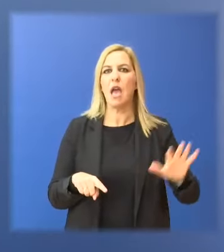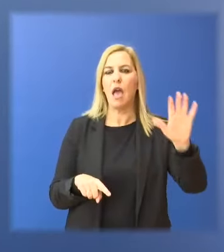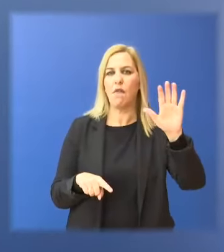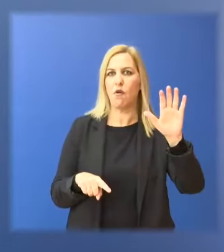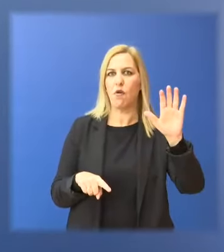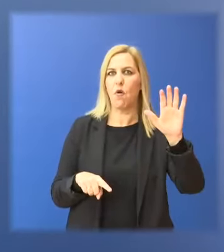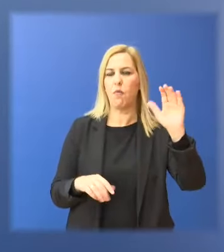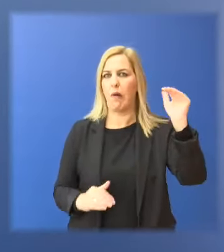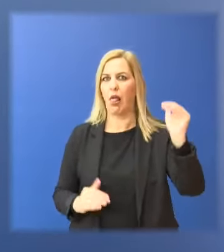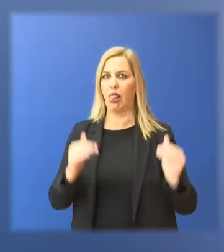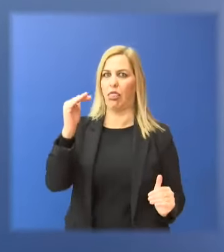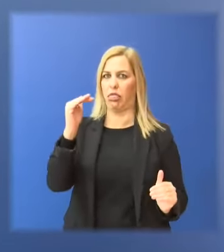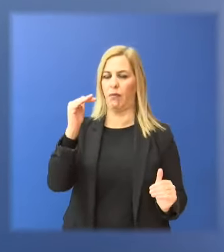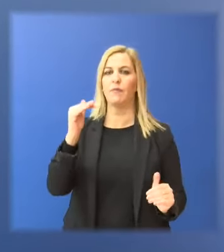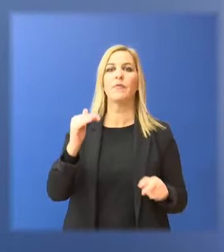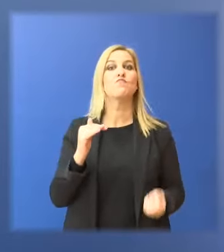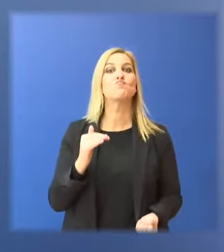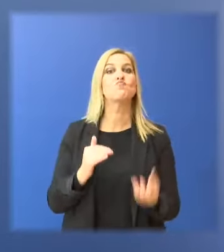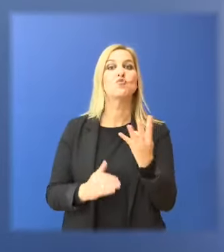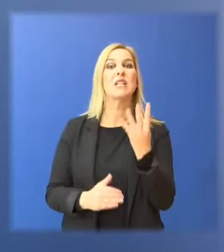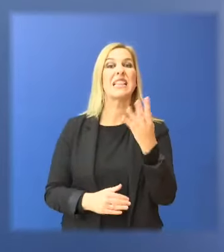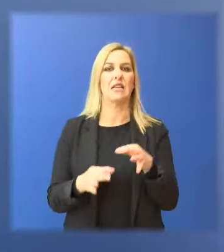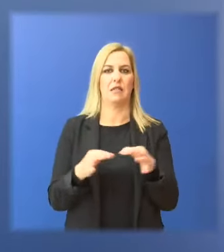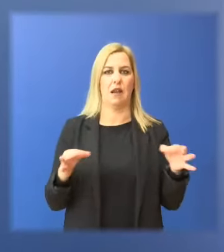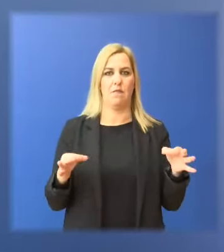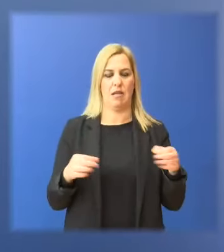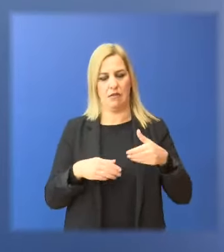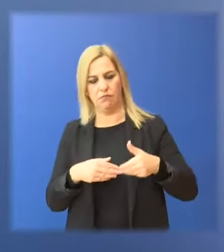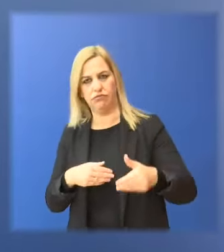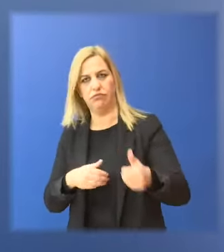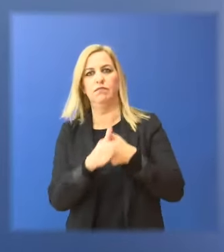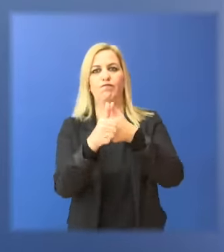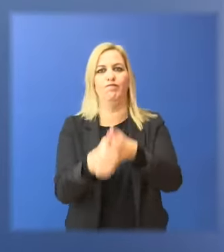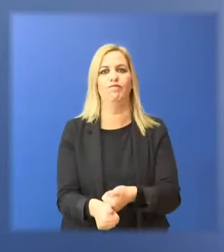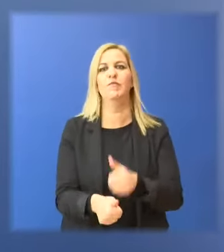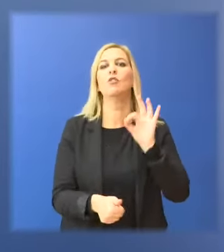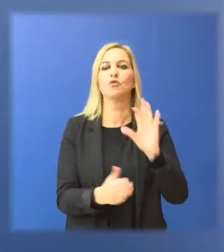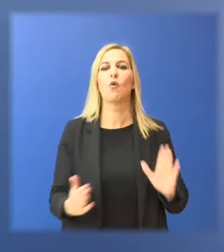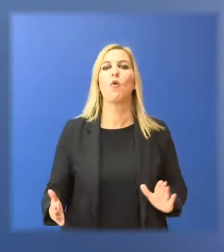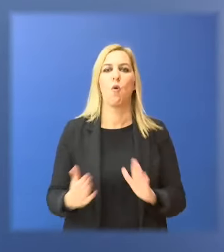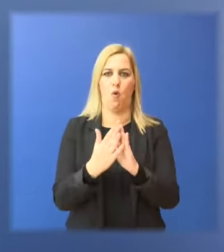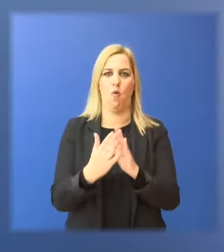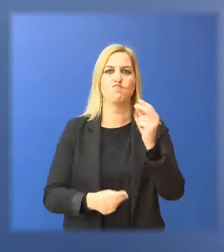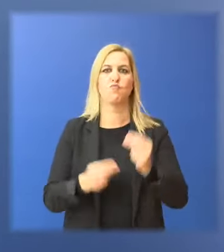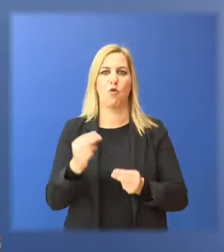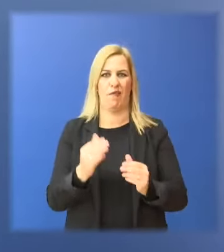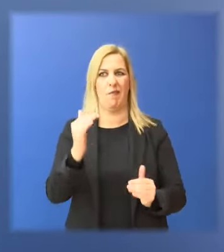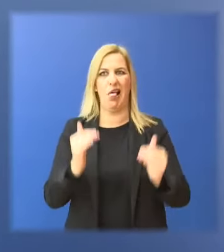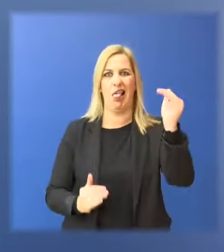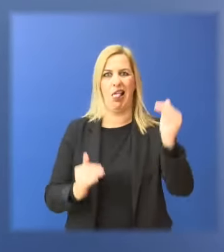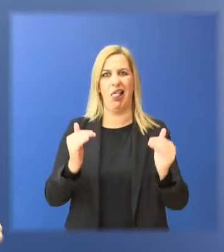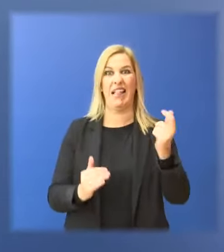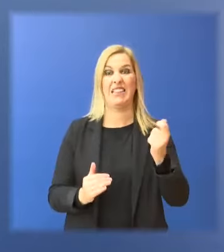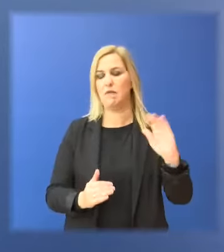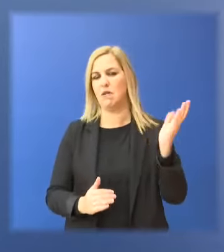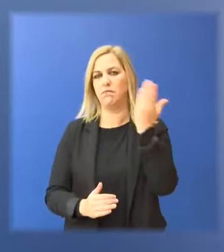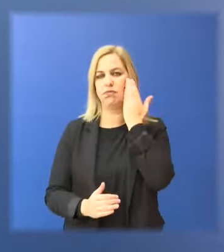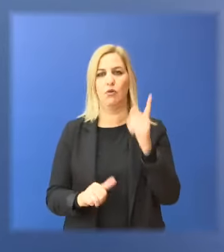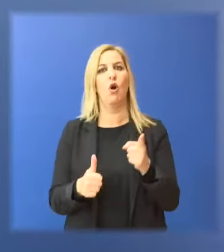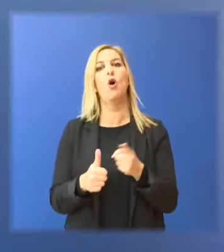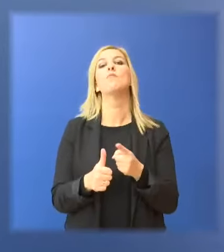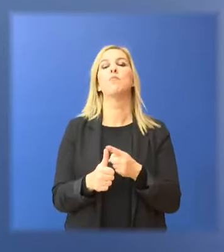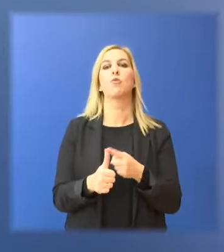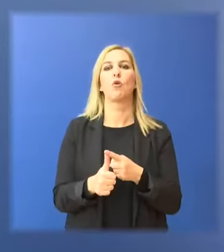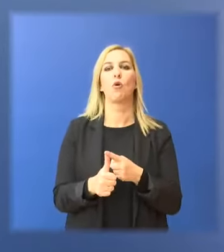Ευρώπη. 4 νέα δραστικά μέτρα τίθενται σε εφαρμογή για να αντιμετωπιστούν αυτές οι αποκλίσεις. Πρώτον, μειώνουμε